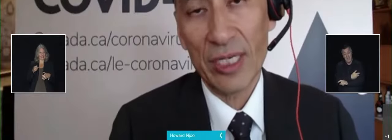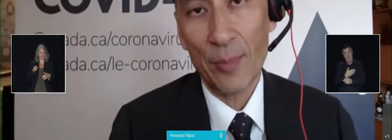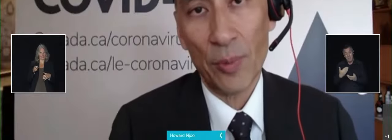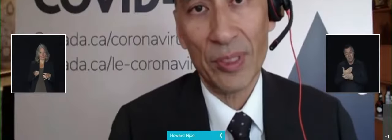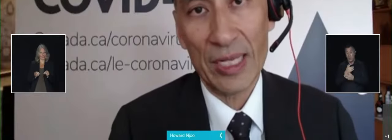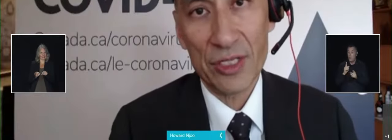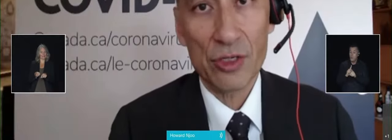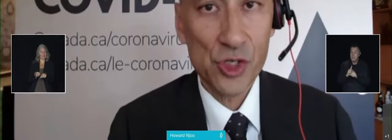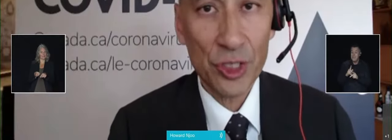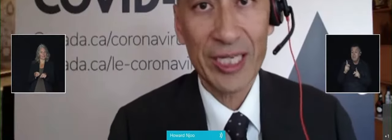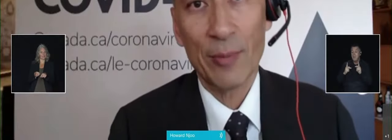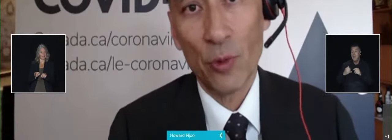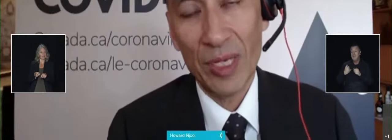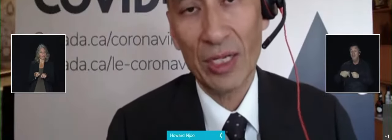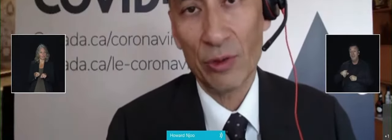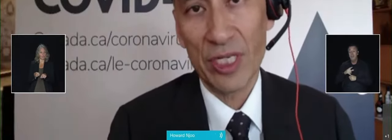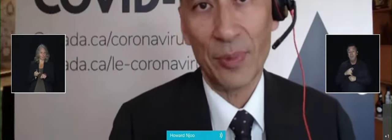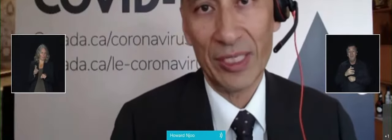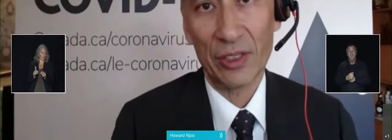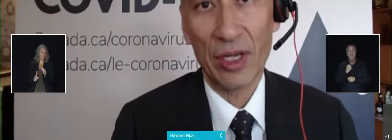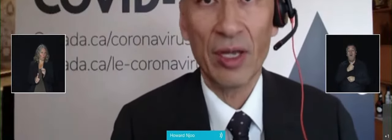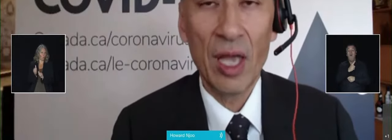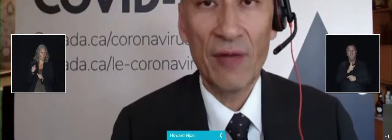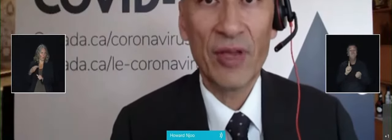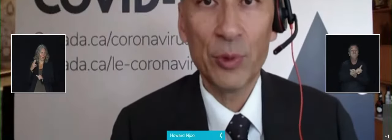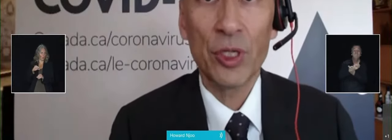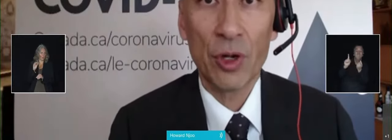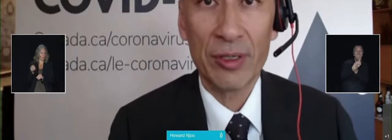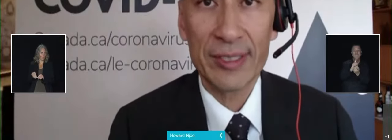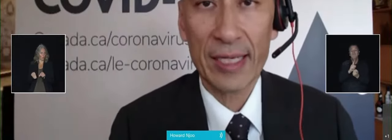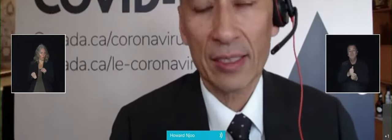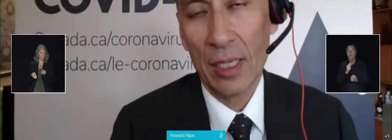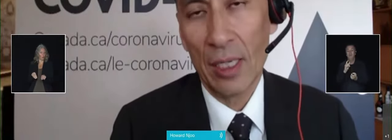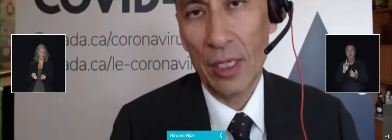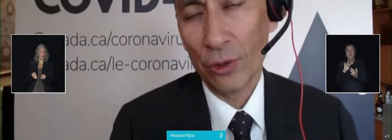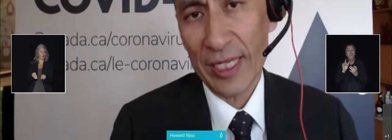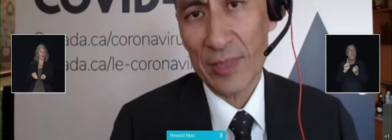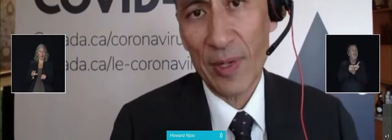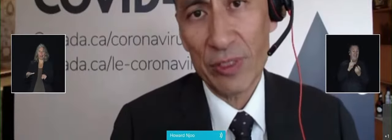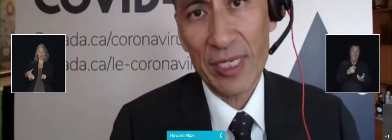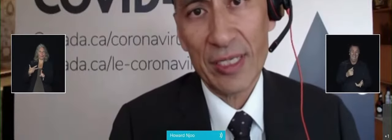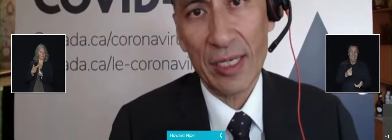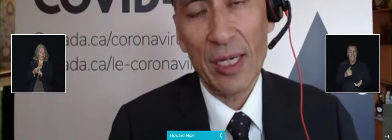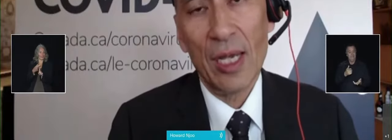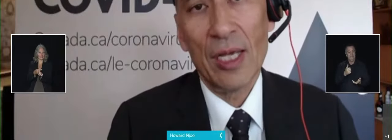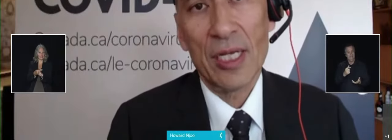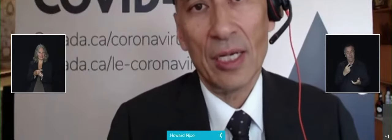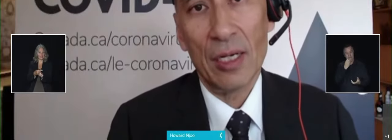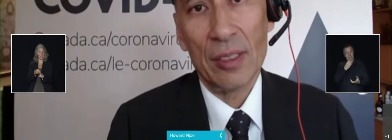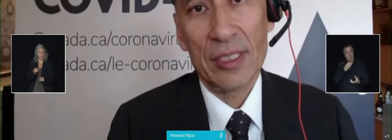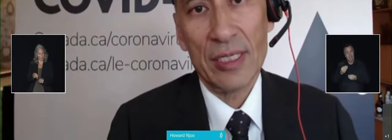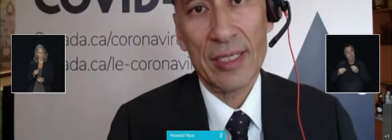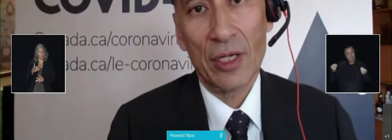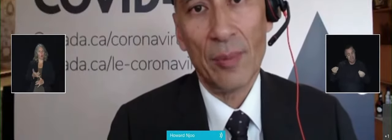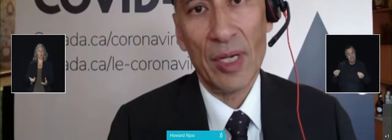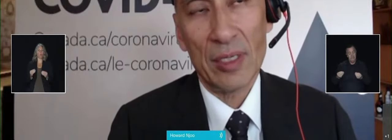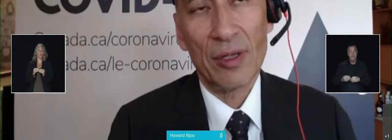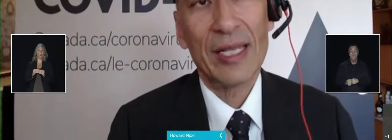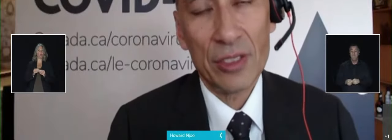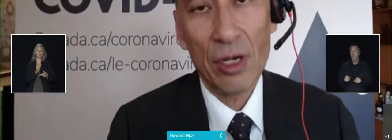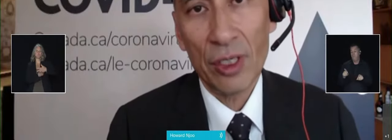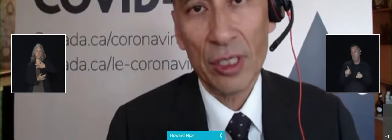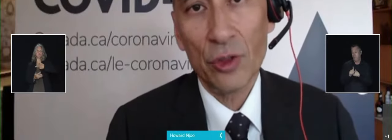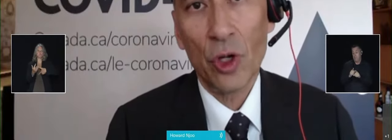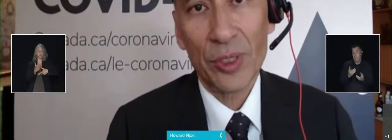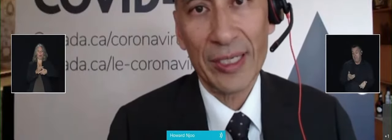que c'est aussi la population jeune qui est mobile aussi peut-être avec plus de contacts. Un autre aspect aussi,'est comme